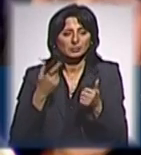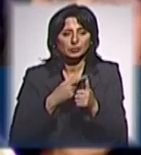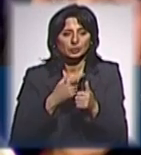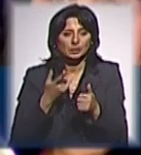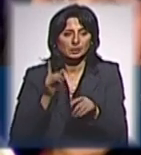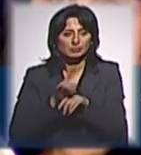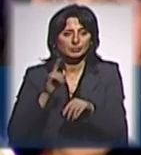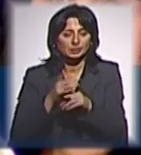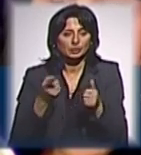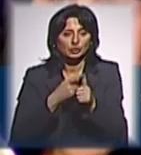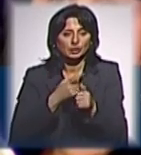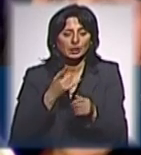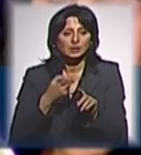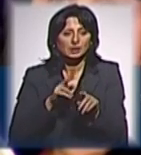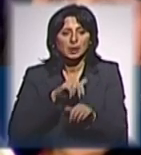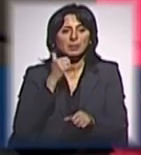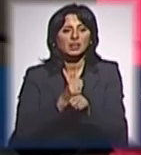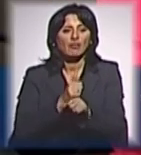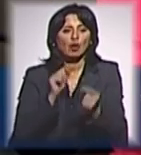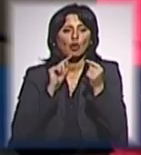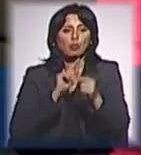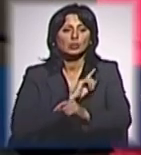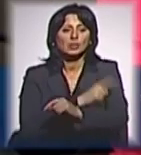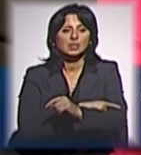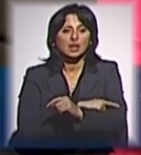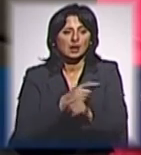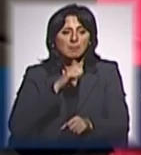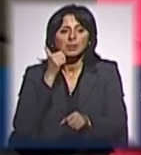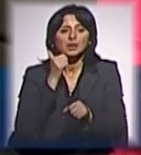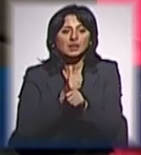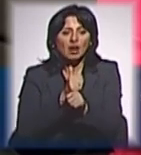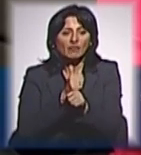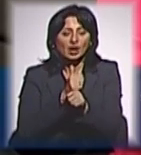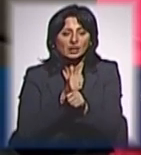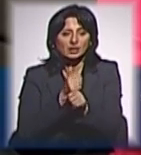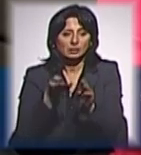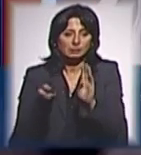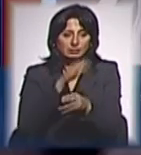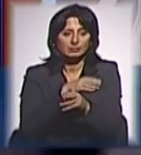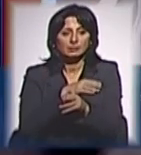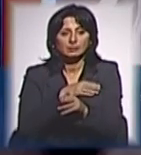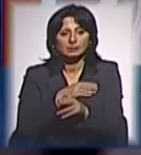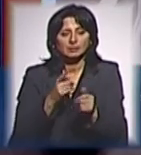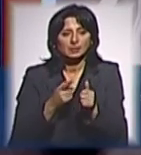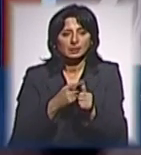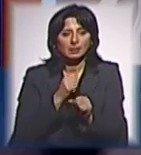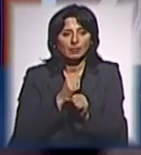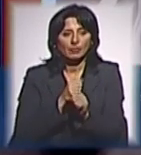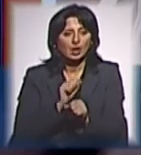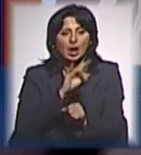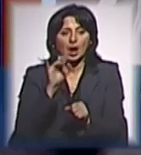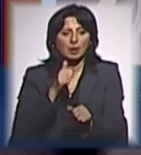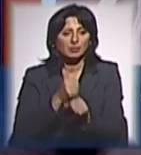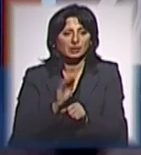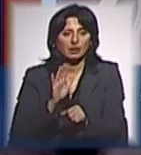თავისთავად რო უწოდა ყოფილმა ხელისუფლებამ მთავარი ოპოზიციური ძალა, მთავარიდან გადავაადგილოთ